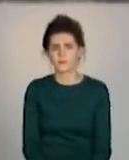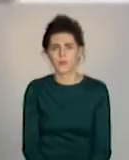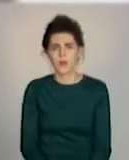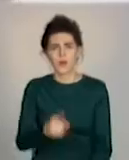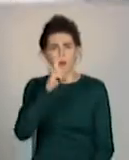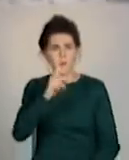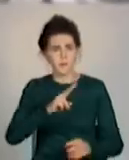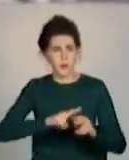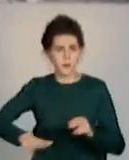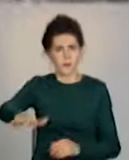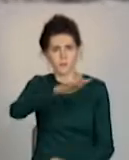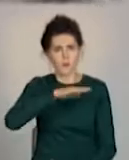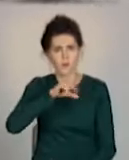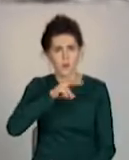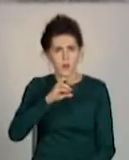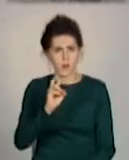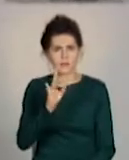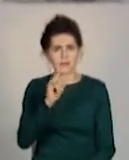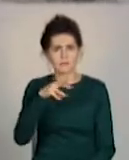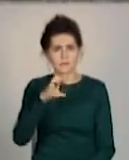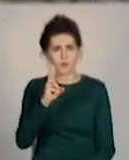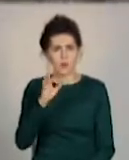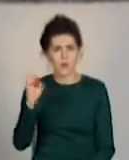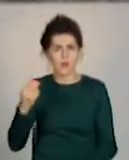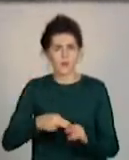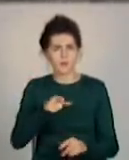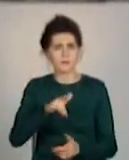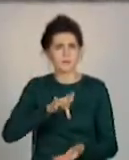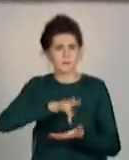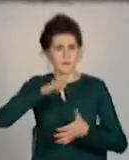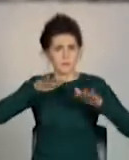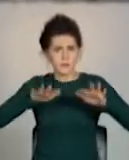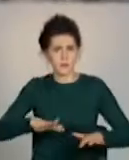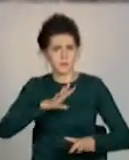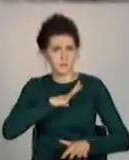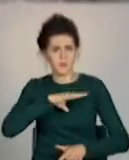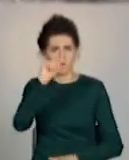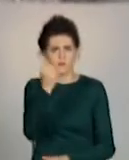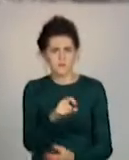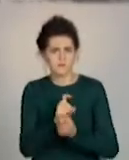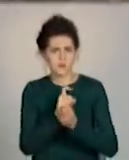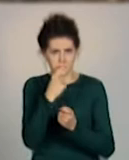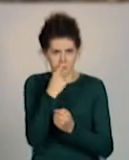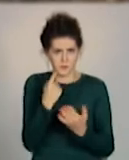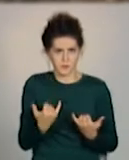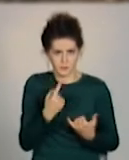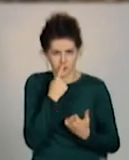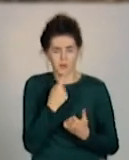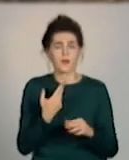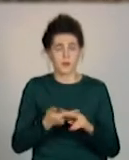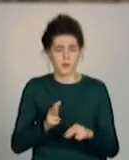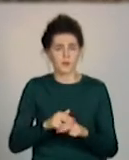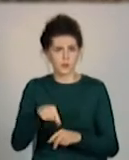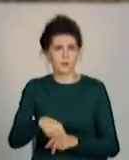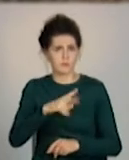Загублена в полях поблизу Кримського. Це місце стало одним із епіцентрів бою, який стався напередодні. Артилерія десь